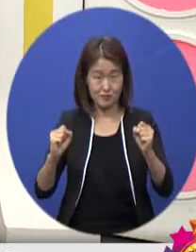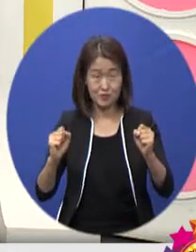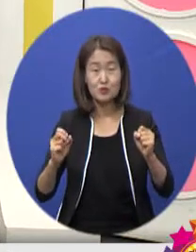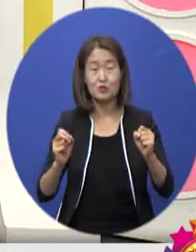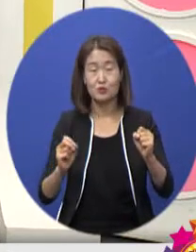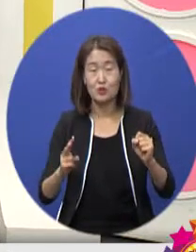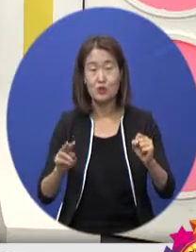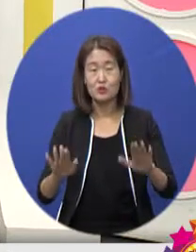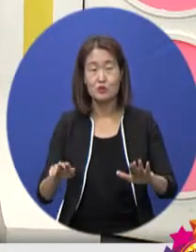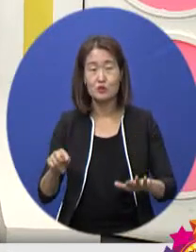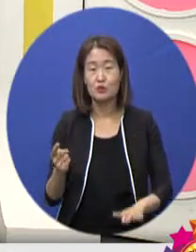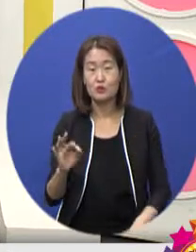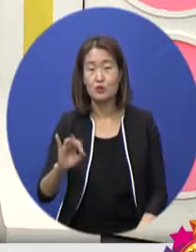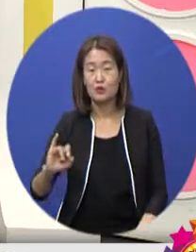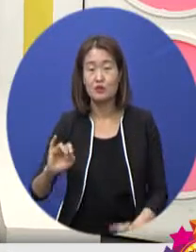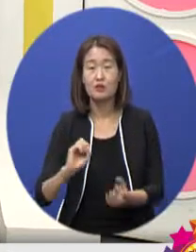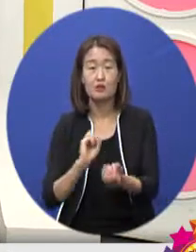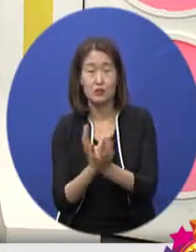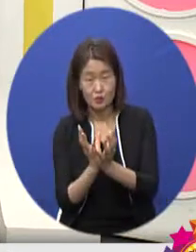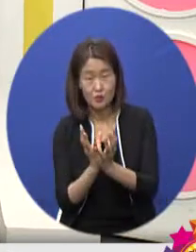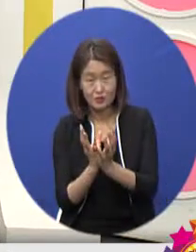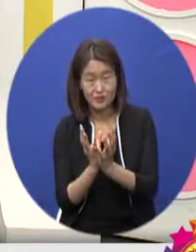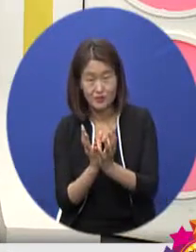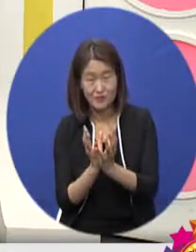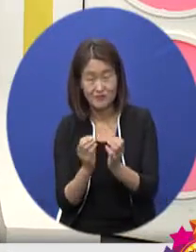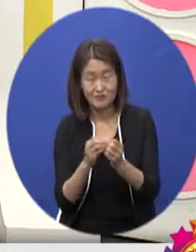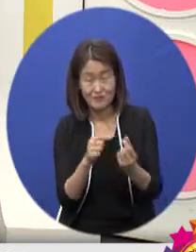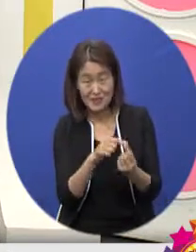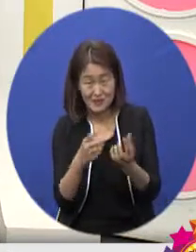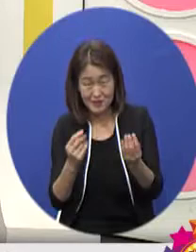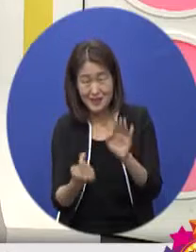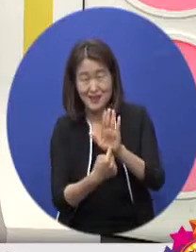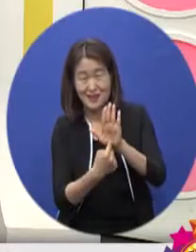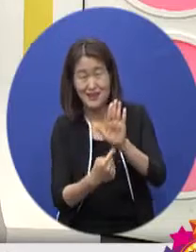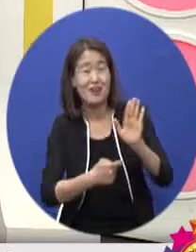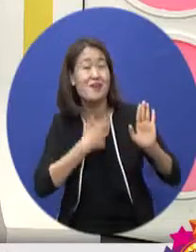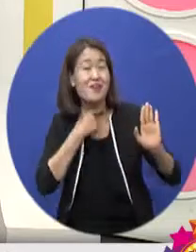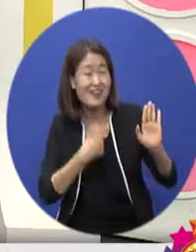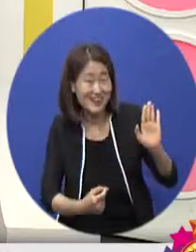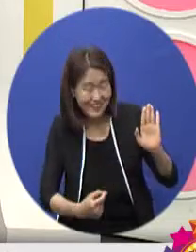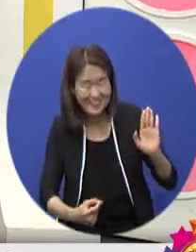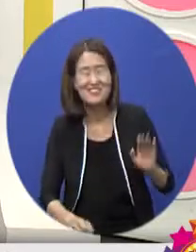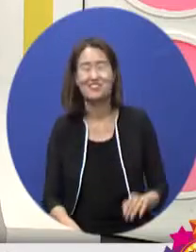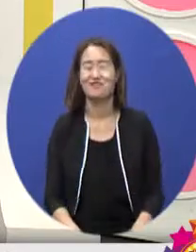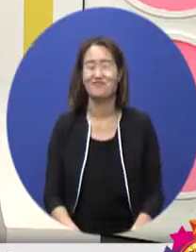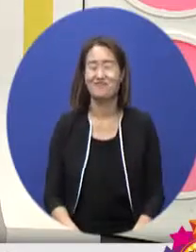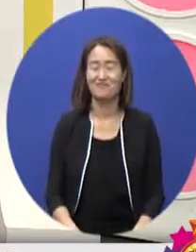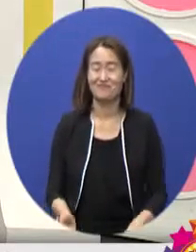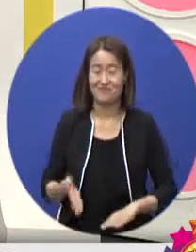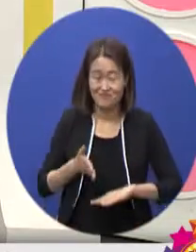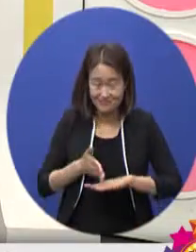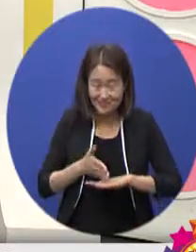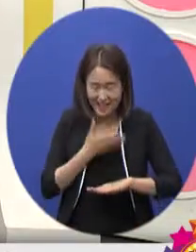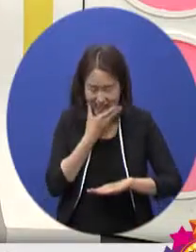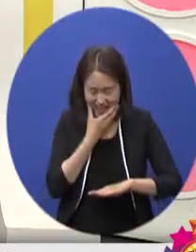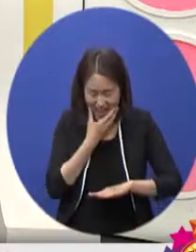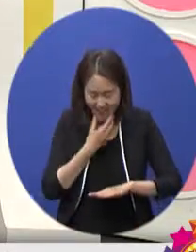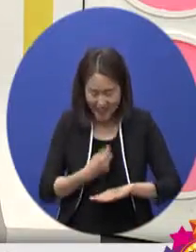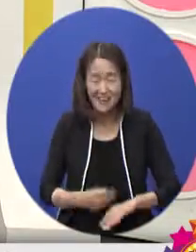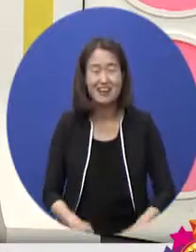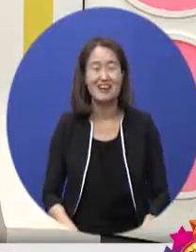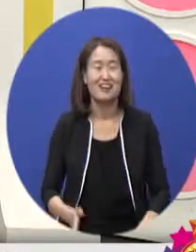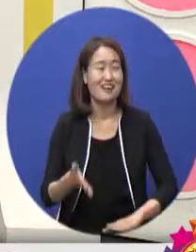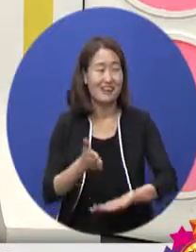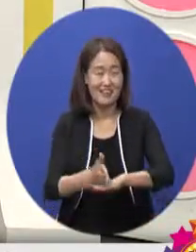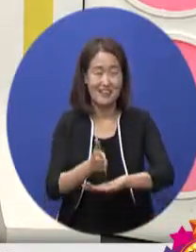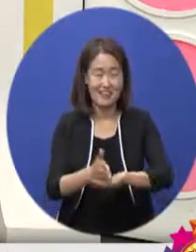그리고 방금 부른 송이꽃 정말 참하게 꼭 이렇게 많이 나와주기를 네. 희망합니다. 아유, 감사합니다. 네. 오늘 행복했습니다. 네,